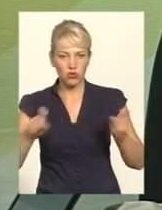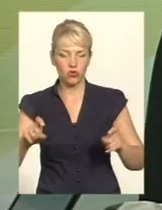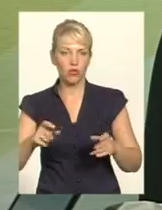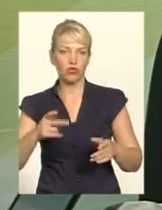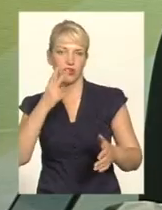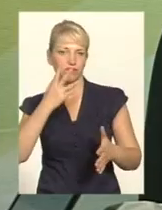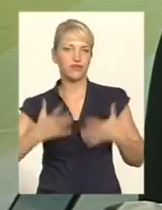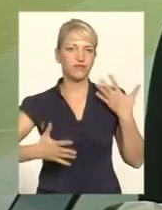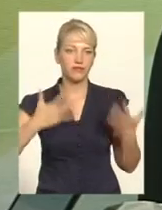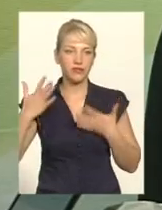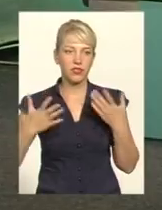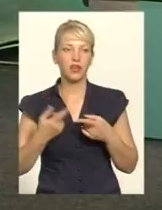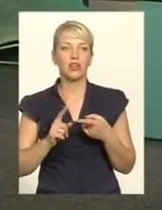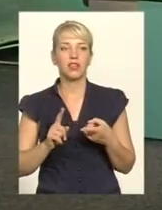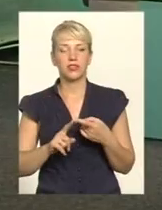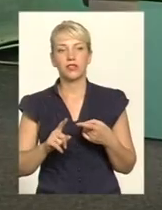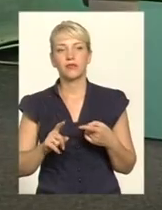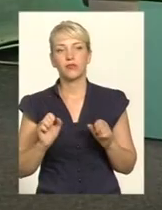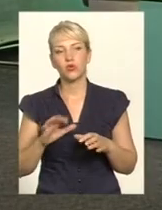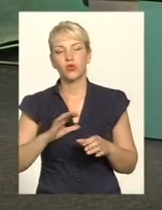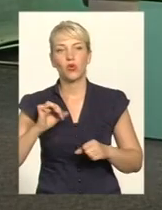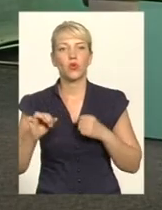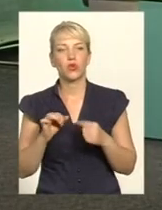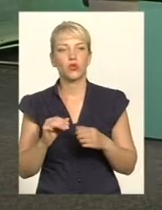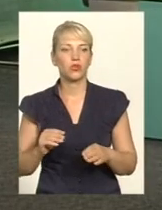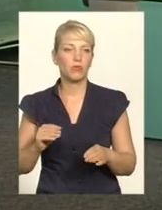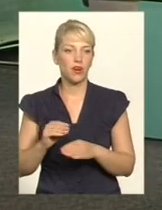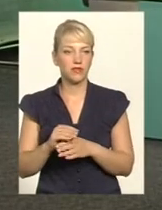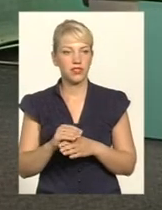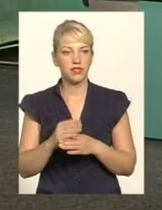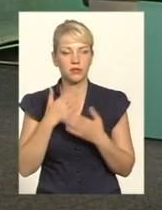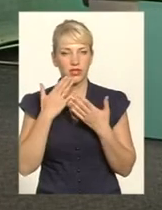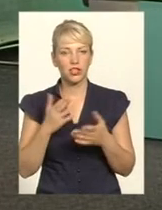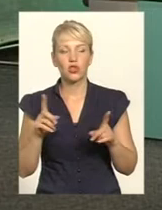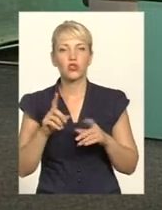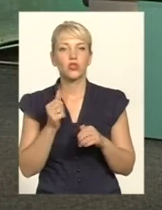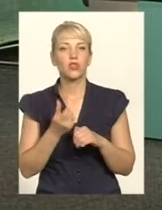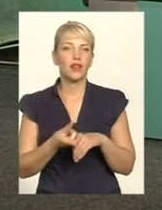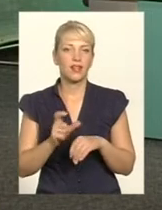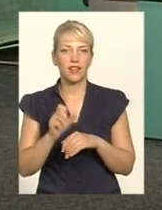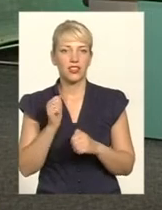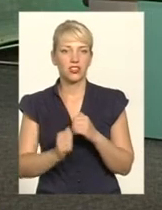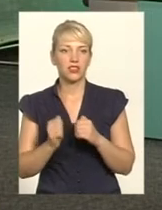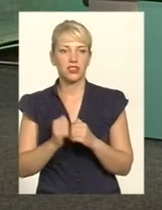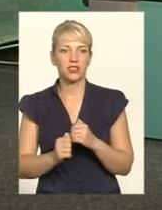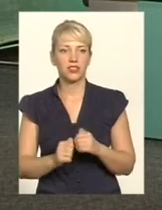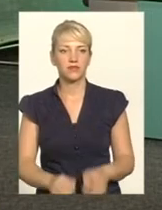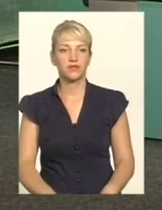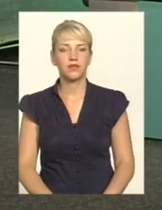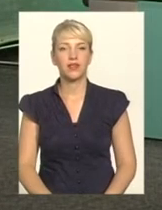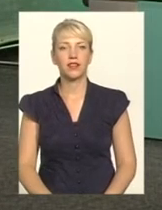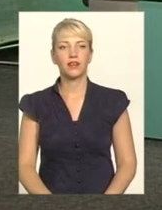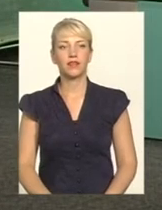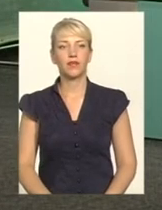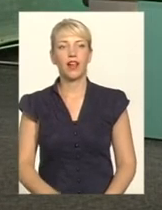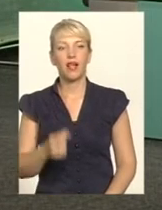поведінку проявляти. Ну, може, колеги доповнять? Що найчастіше? Звісно,